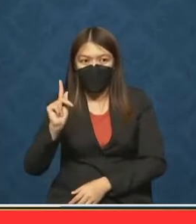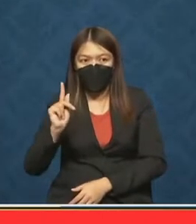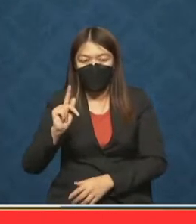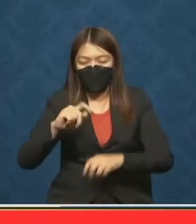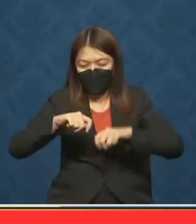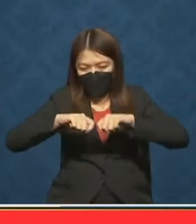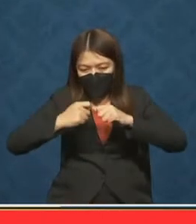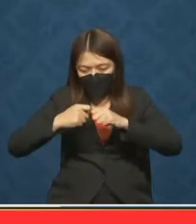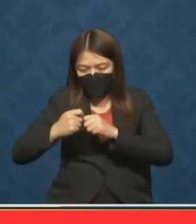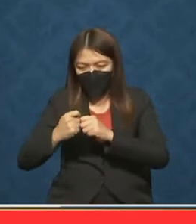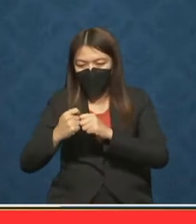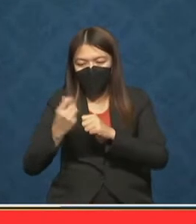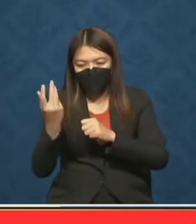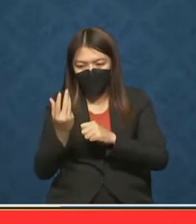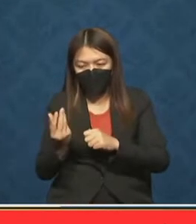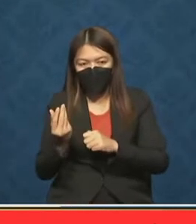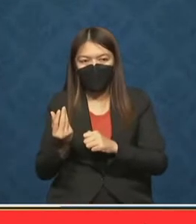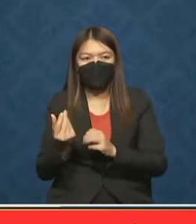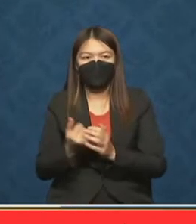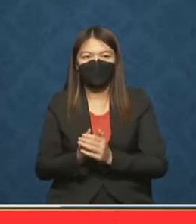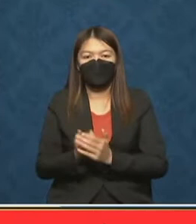ค่ะ